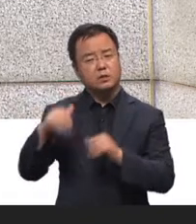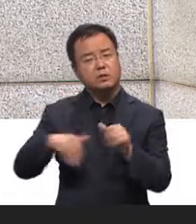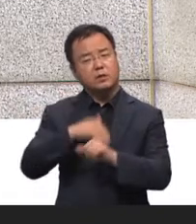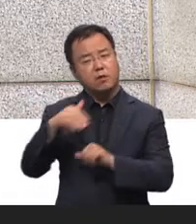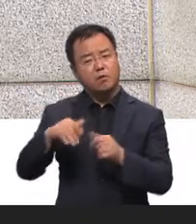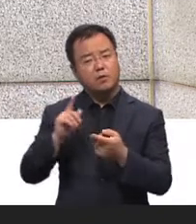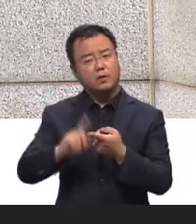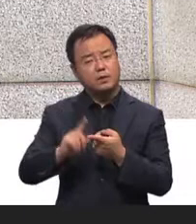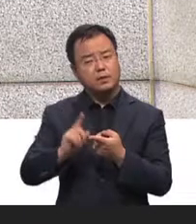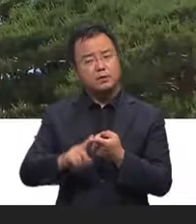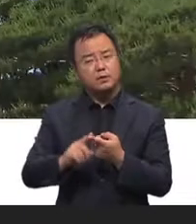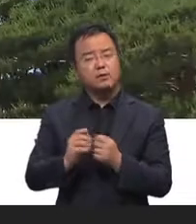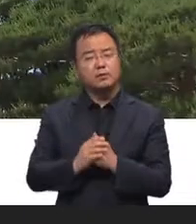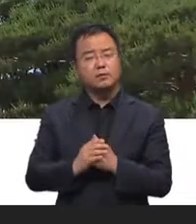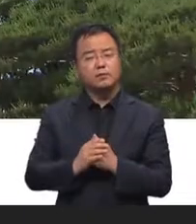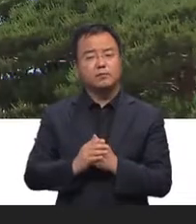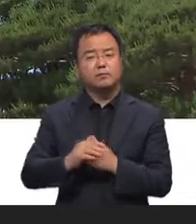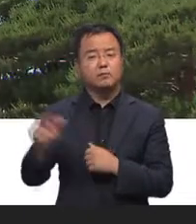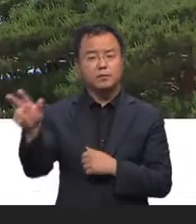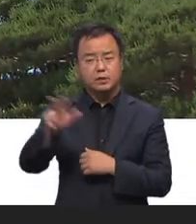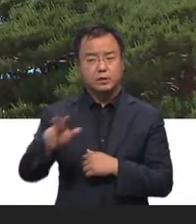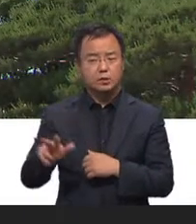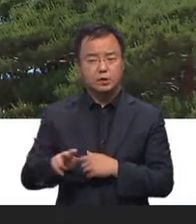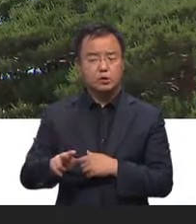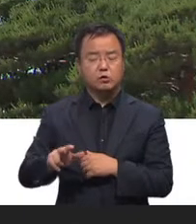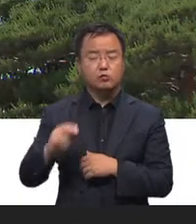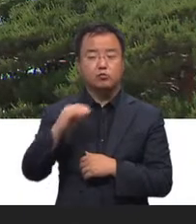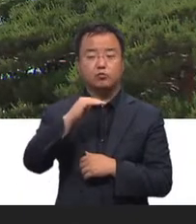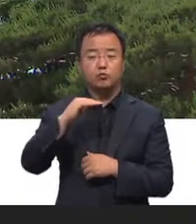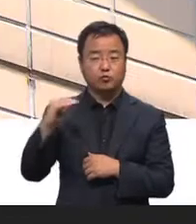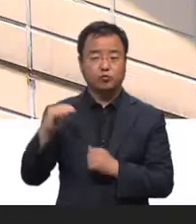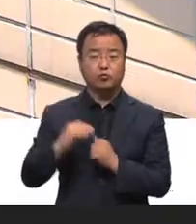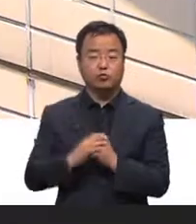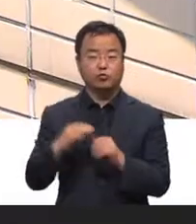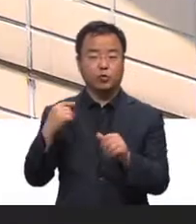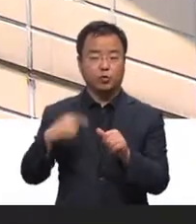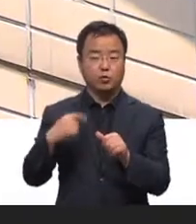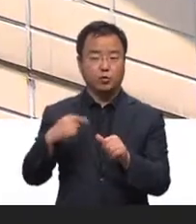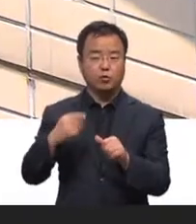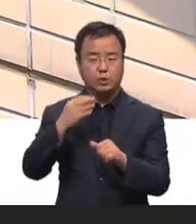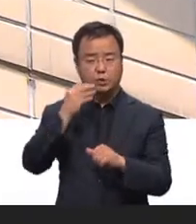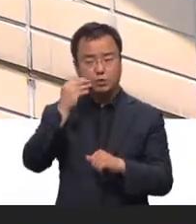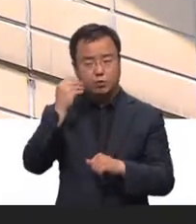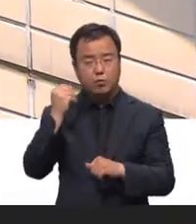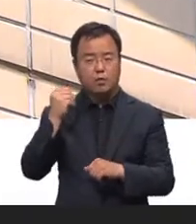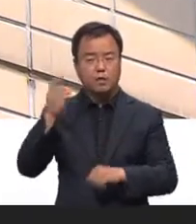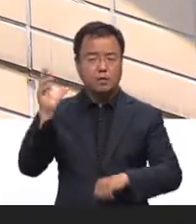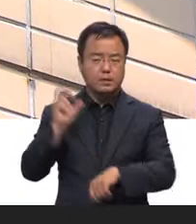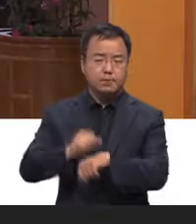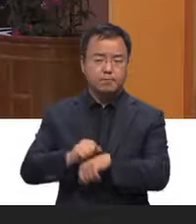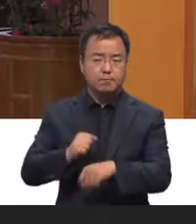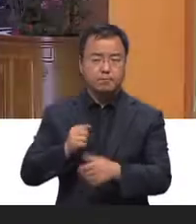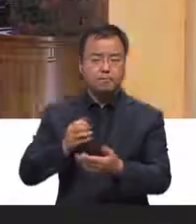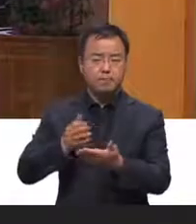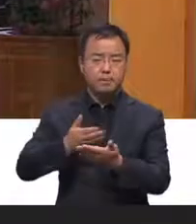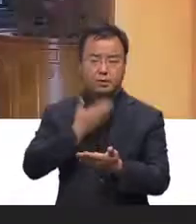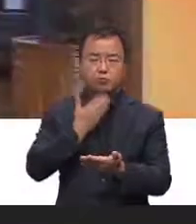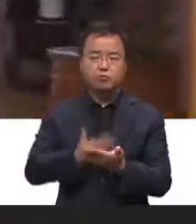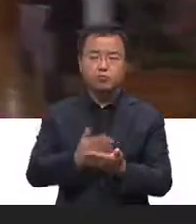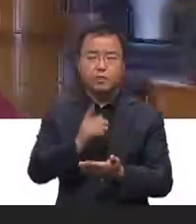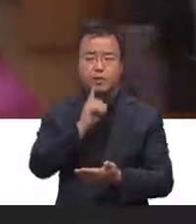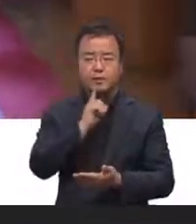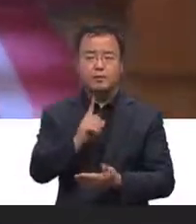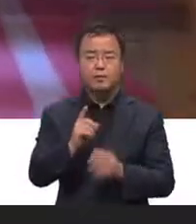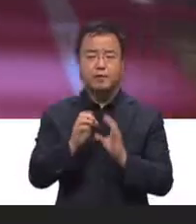부분에 우리 전국 단위로 해서 아 교육의 수월성 부분도 여는 매우 중요하다 4 라는 의미에서